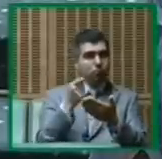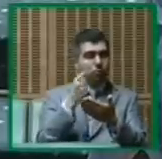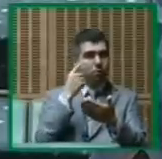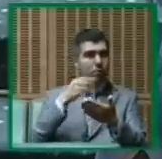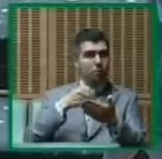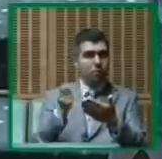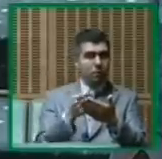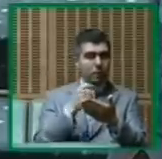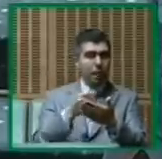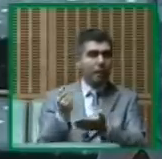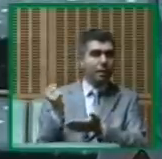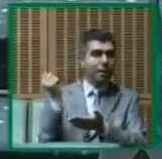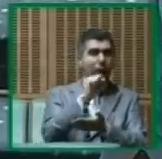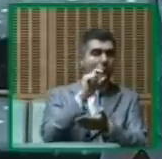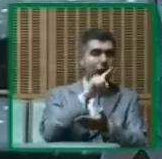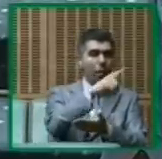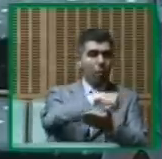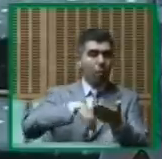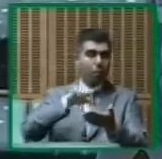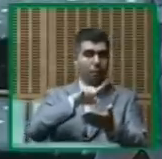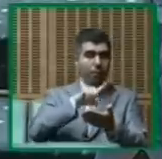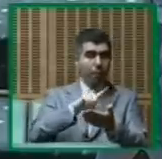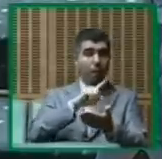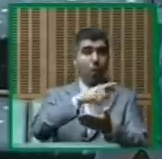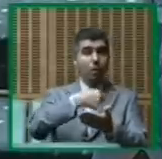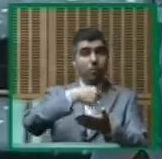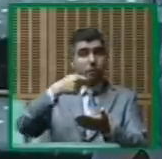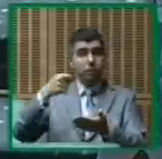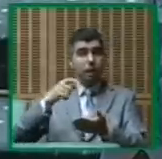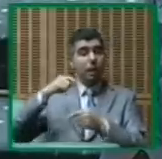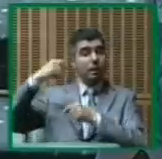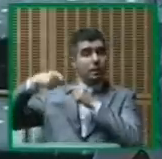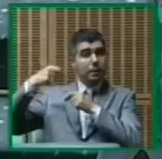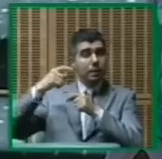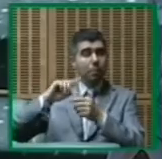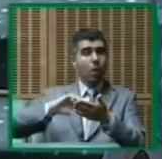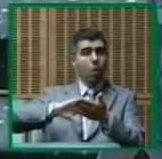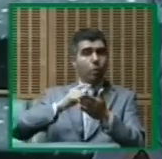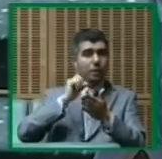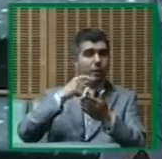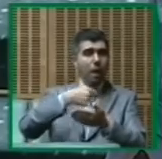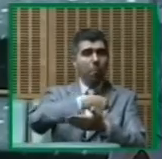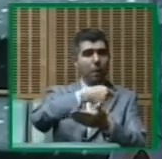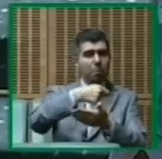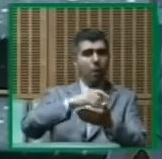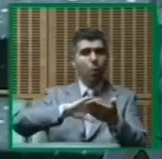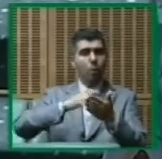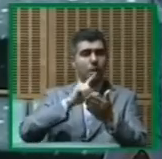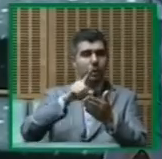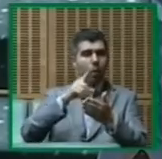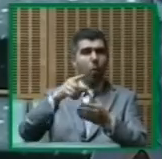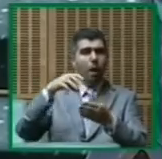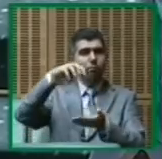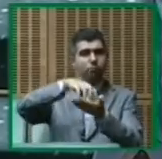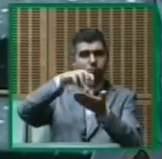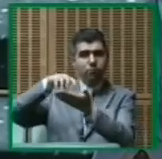يتعلق الأمر بالإجراءات لدعم مؤسسة الإنتاج والترويج ونقاط البيع وفضاءات العرض والإقامات الفنية